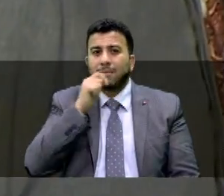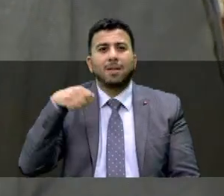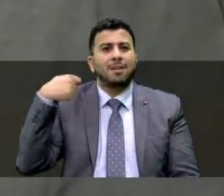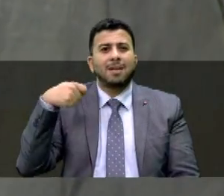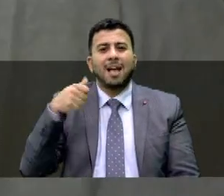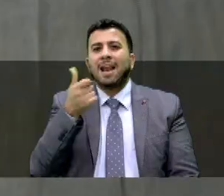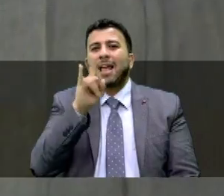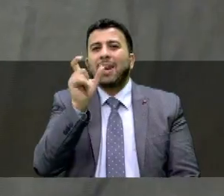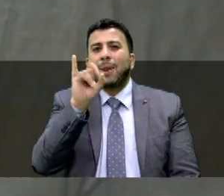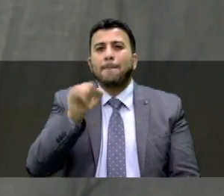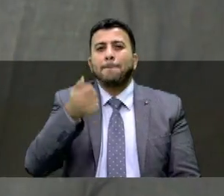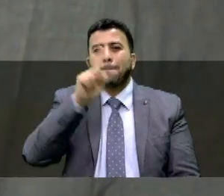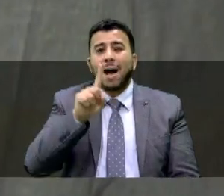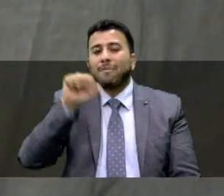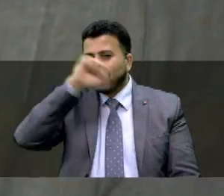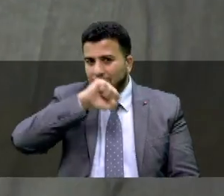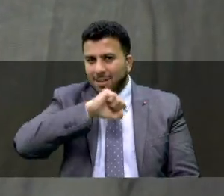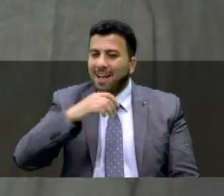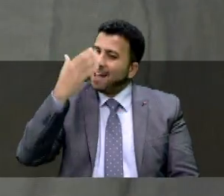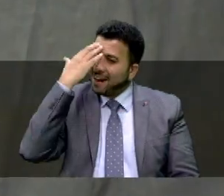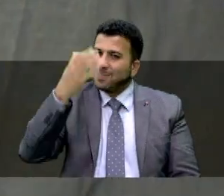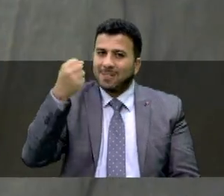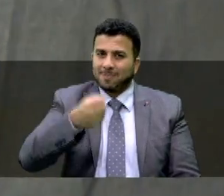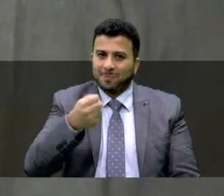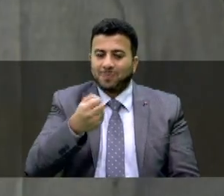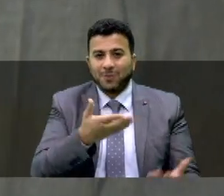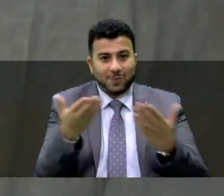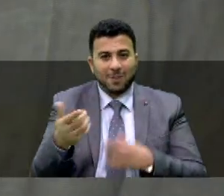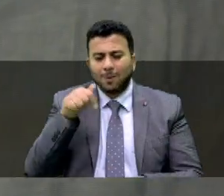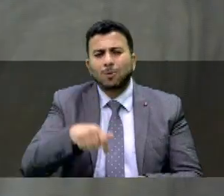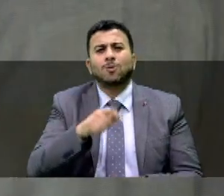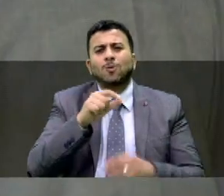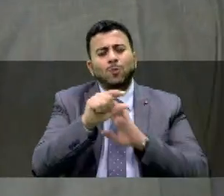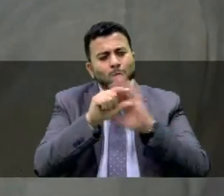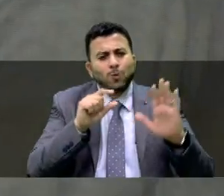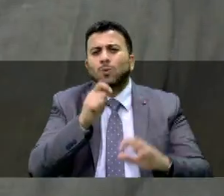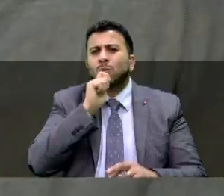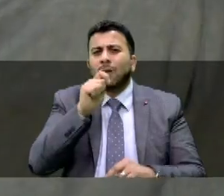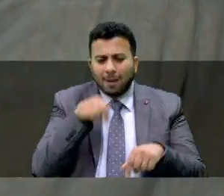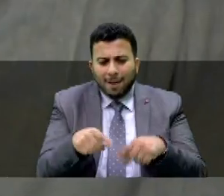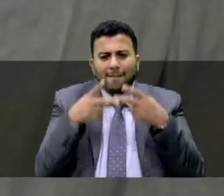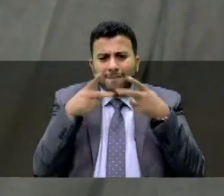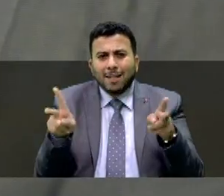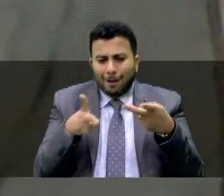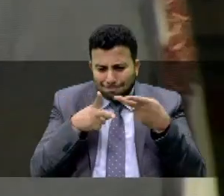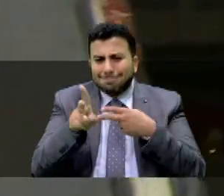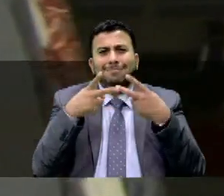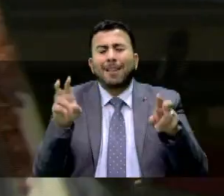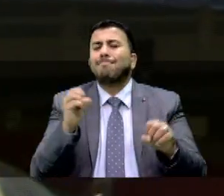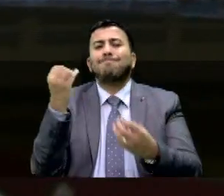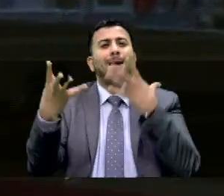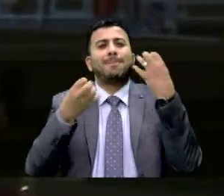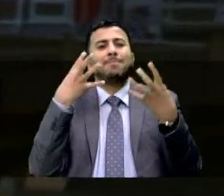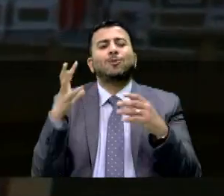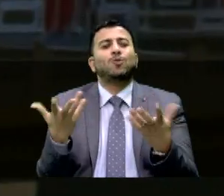رئيس هيئة الماء التجاري والسياحي بإمارة الشارقة. بداية نرحب بك سعادتك، تكلمنا اليوم بعد قليل سيكون الافتتاح، ما هي الأجواء لديكم؟